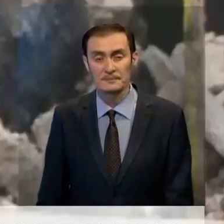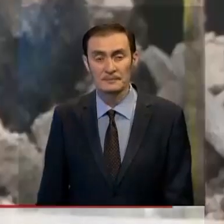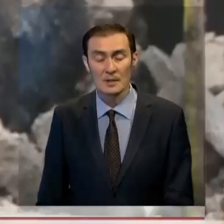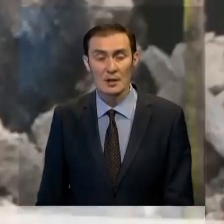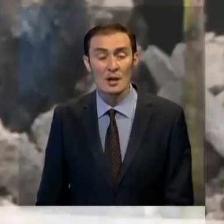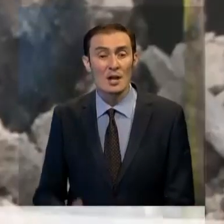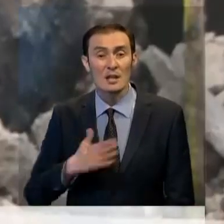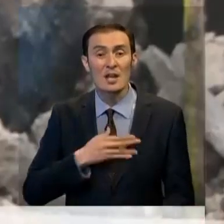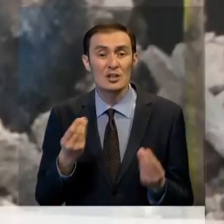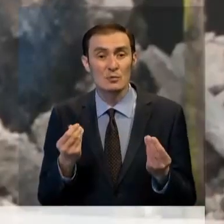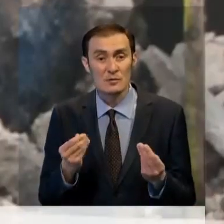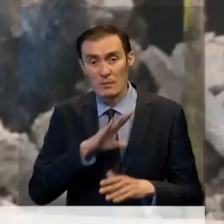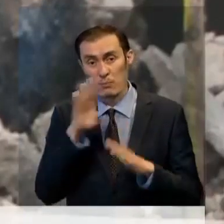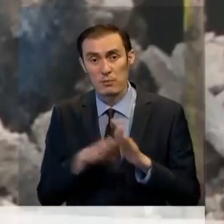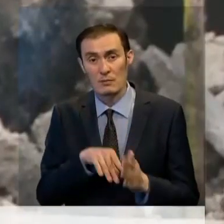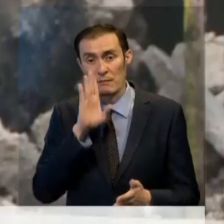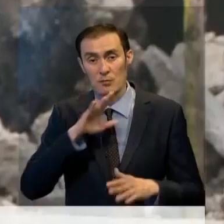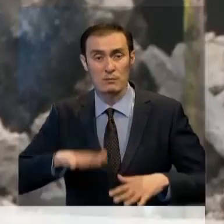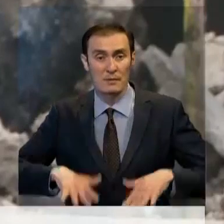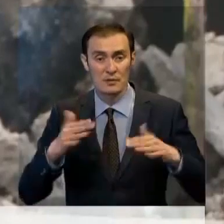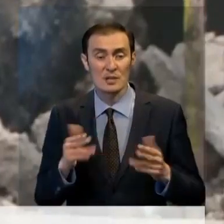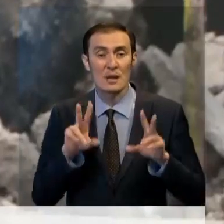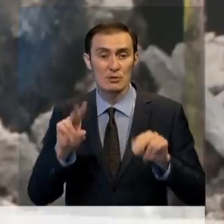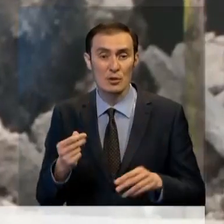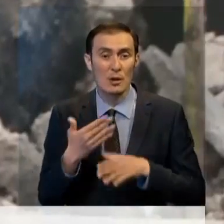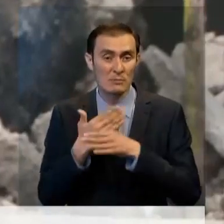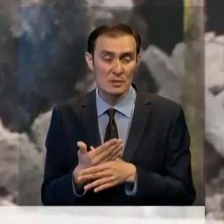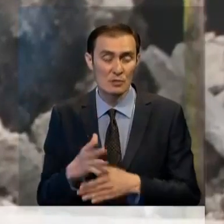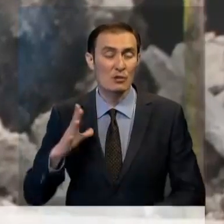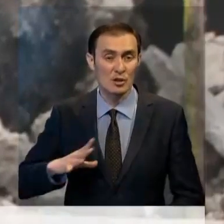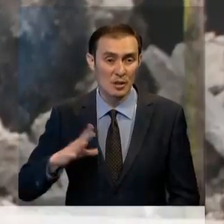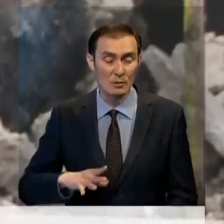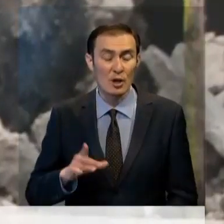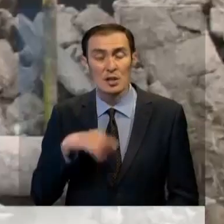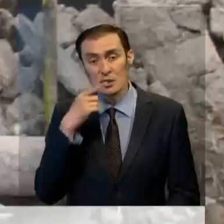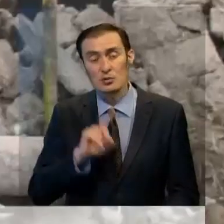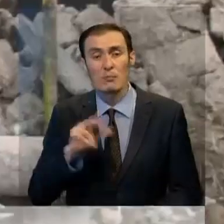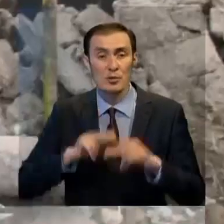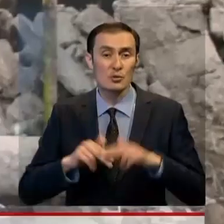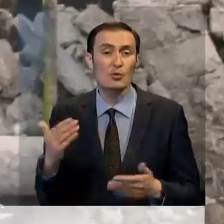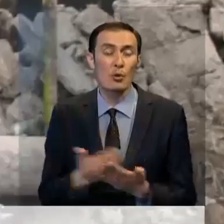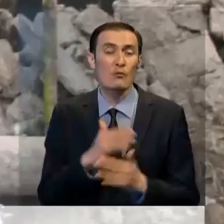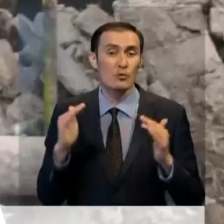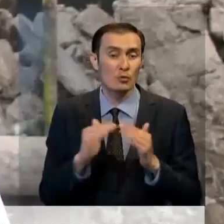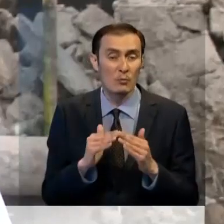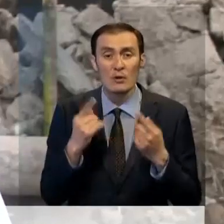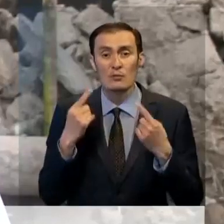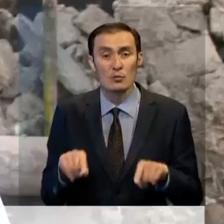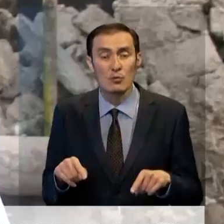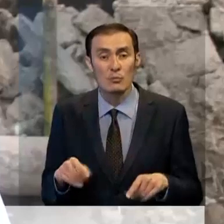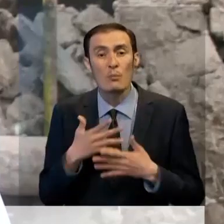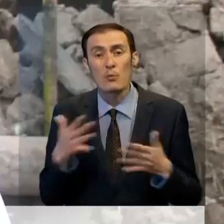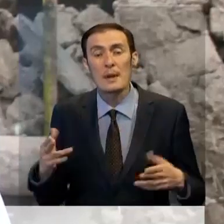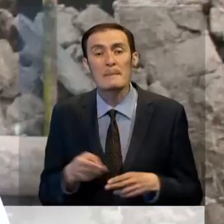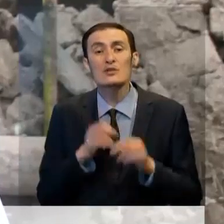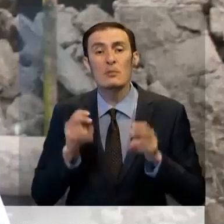Все наше имущество оказалось под водой. Сейчас нам обещают компенсацию. Ждем. Сказали, что построят новый дом. В другом, более